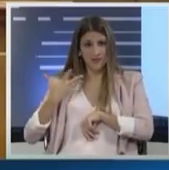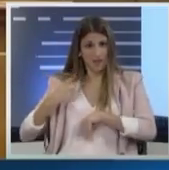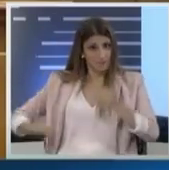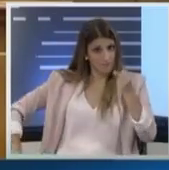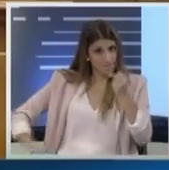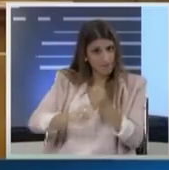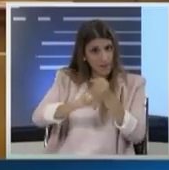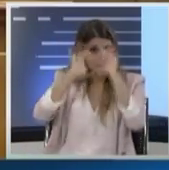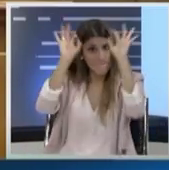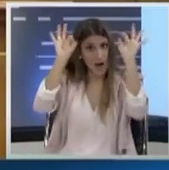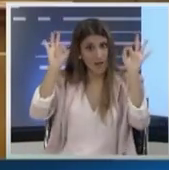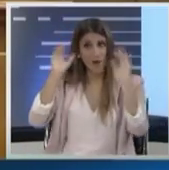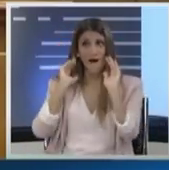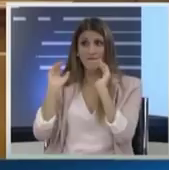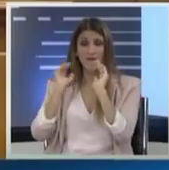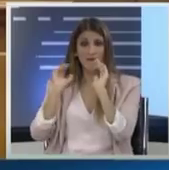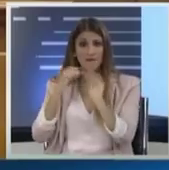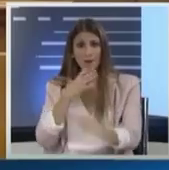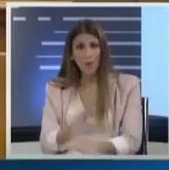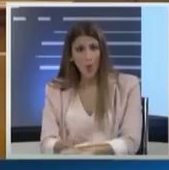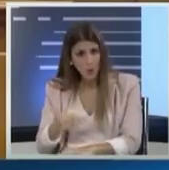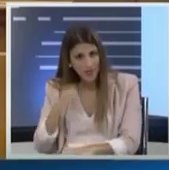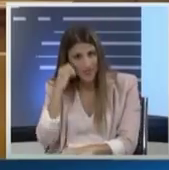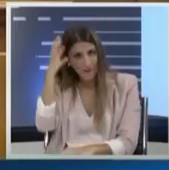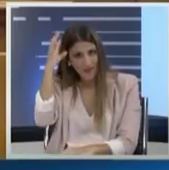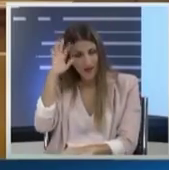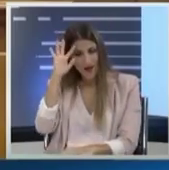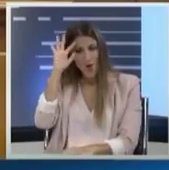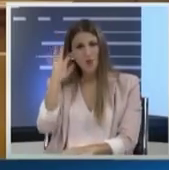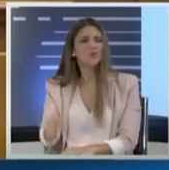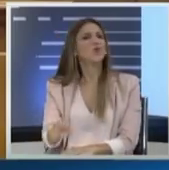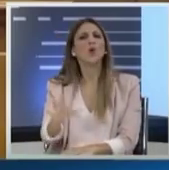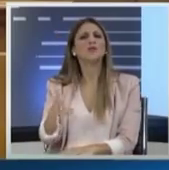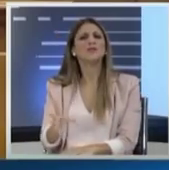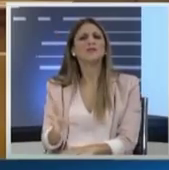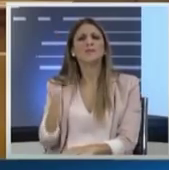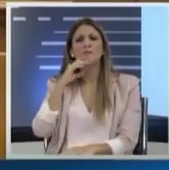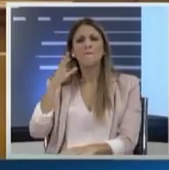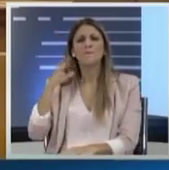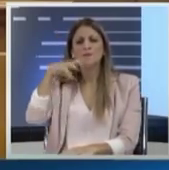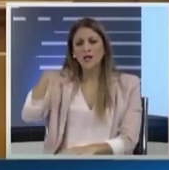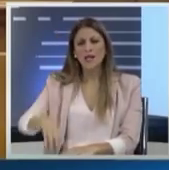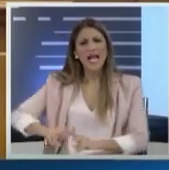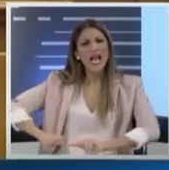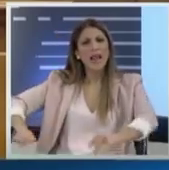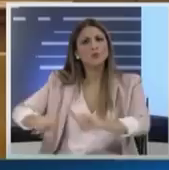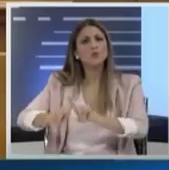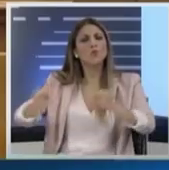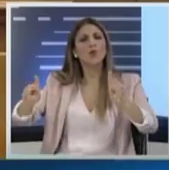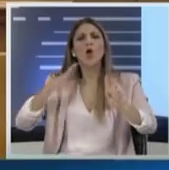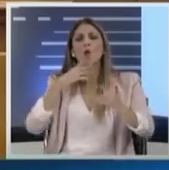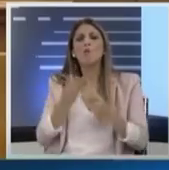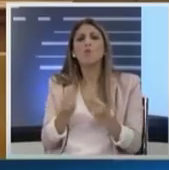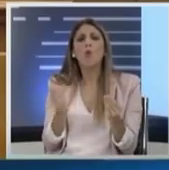μακεδονομάχος από ανάγκη για να μην σας διασπάσουν το κόμμα σας οι γνωστοί πατριδοκάπηλοι οι οποίοι έχουν χτίσει την πολιτική